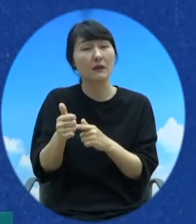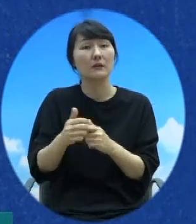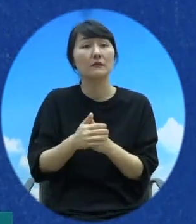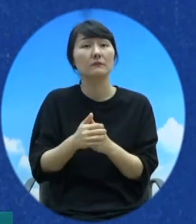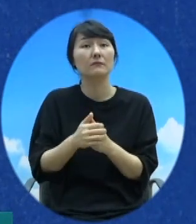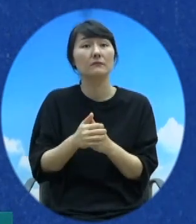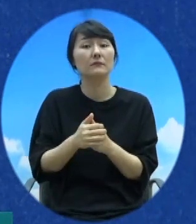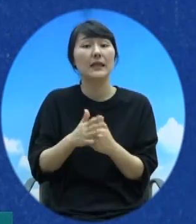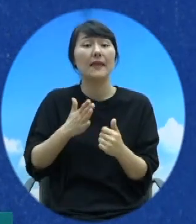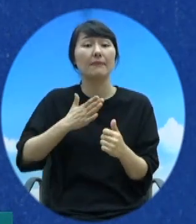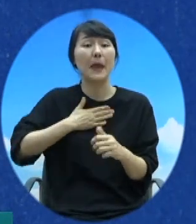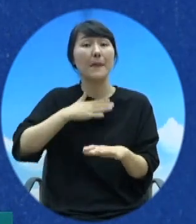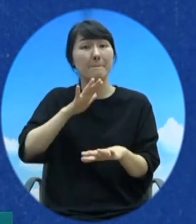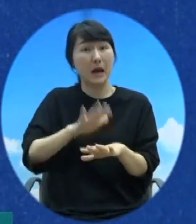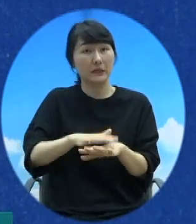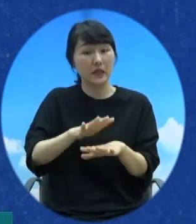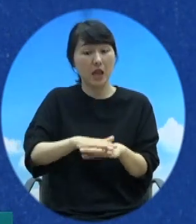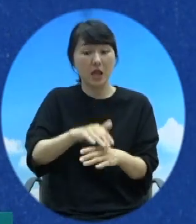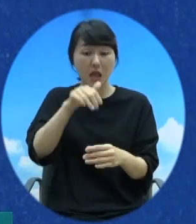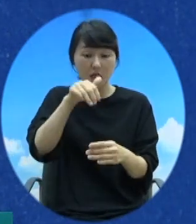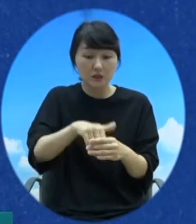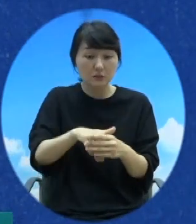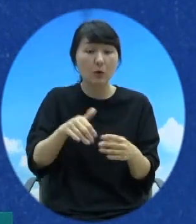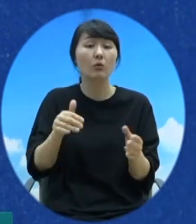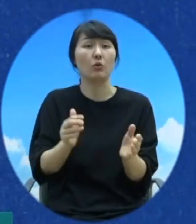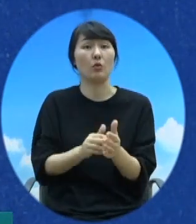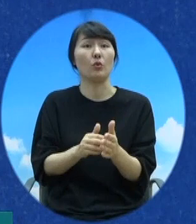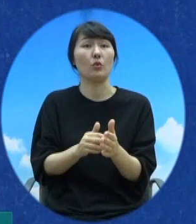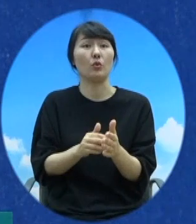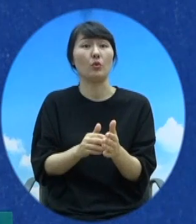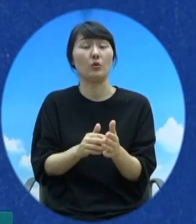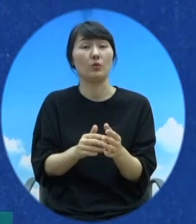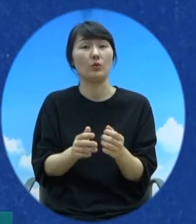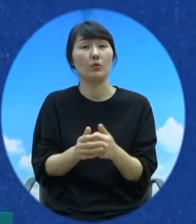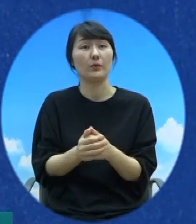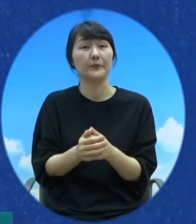겨자씨를 자기 밭에다 심었더라 그래요.